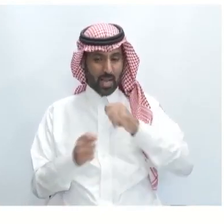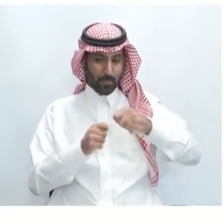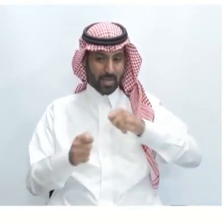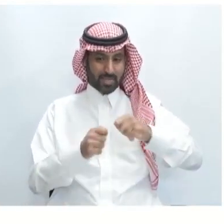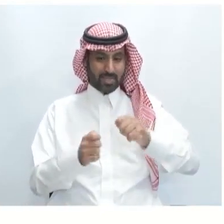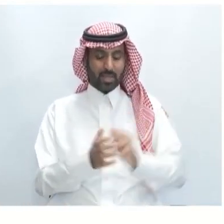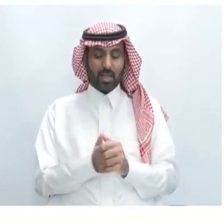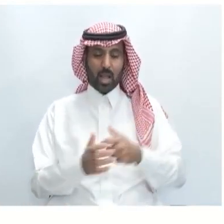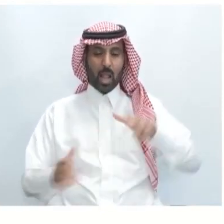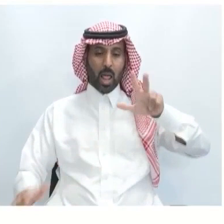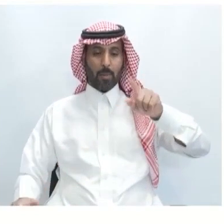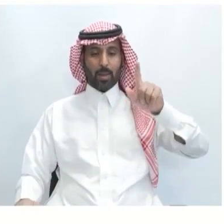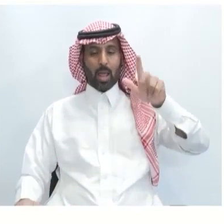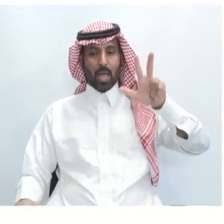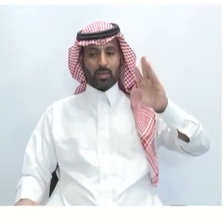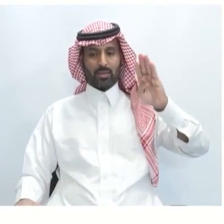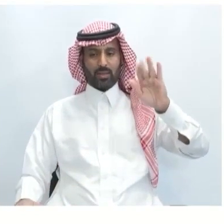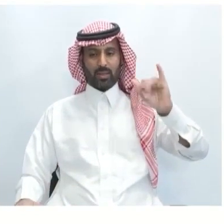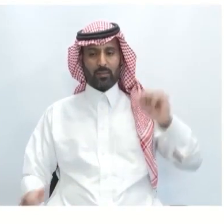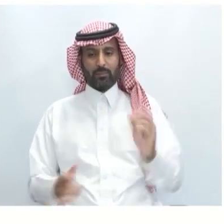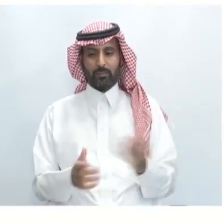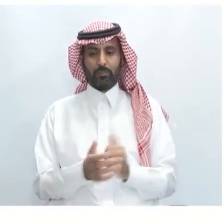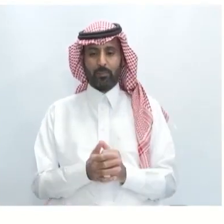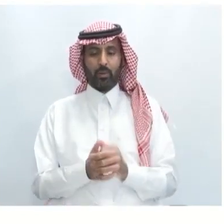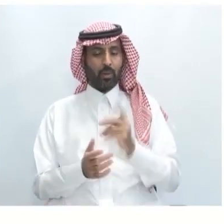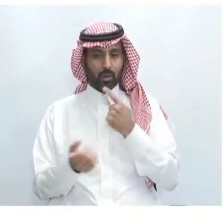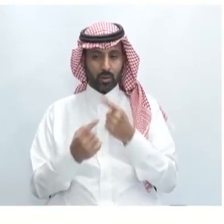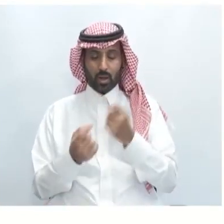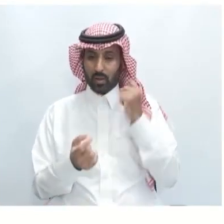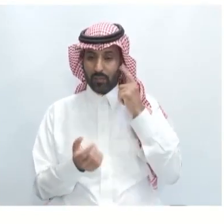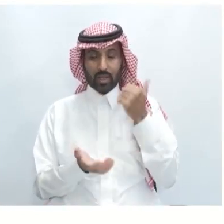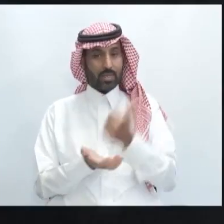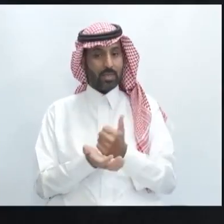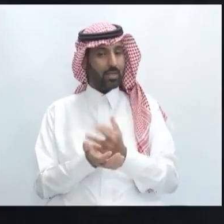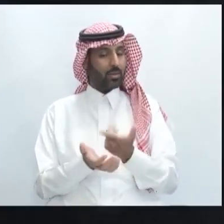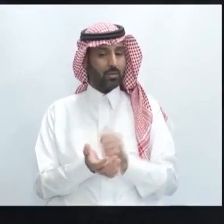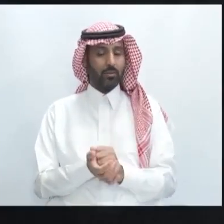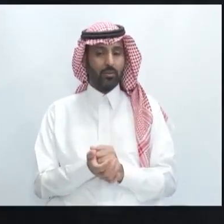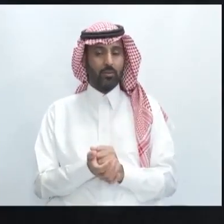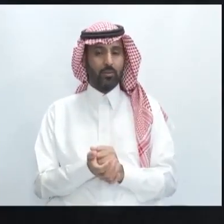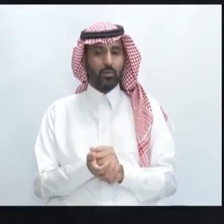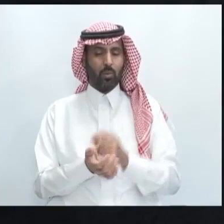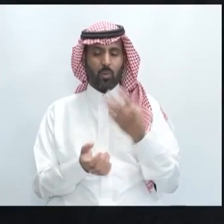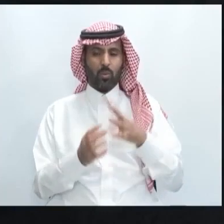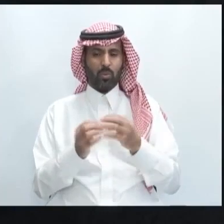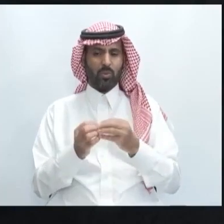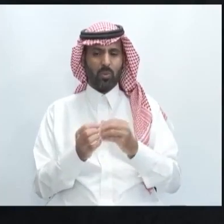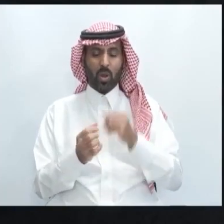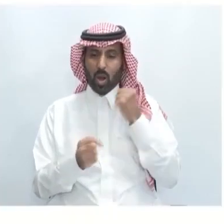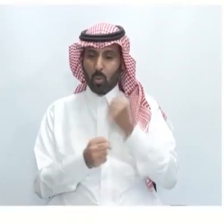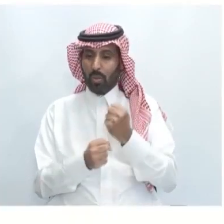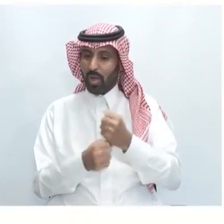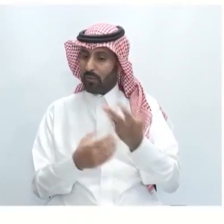الالياف الصناعيه لنناقش معا الفكره الرئيسه ايضا ما المقصود بالوظائف